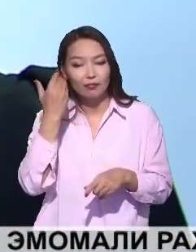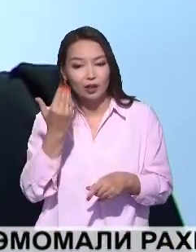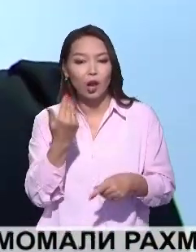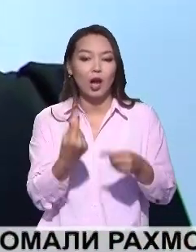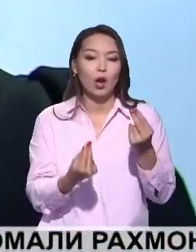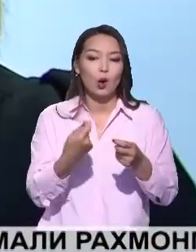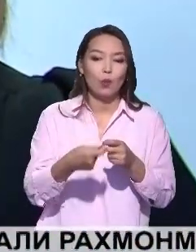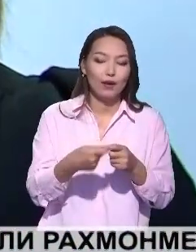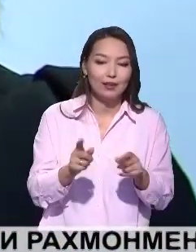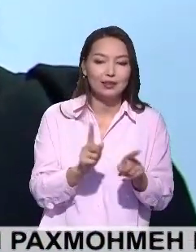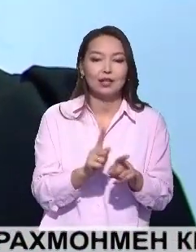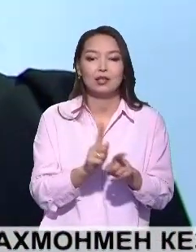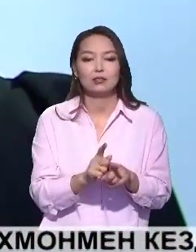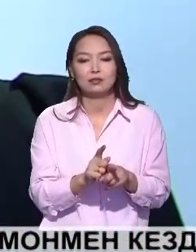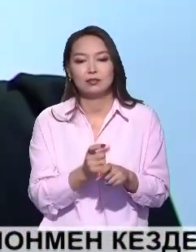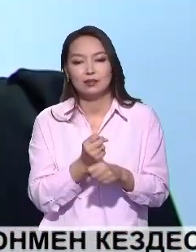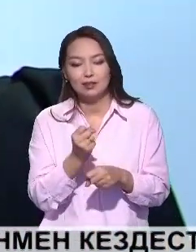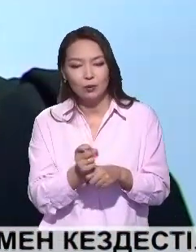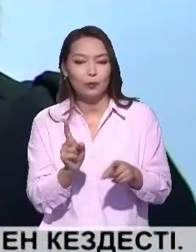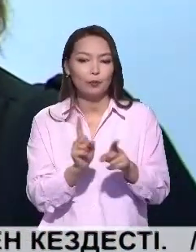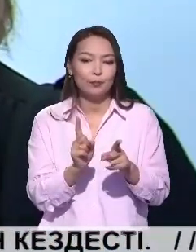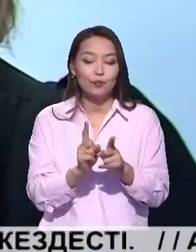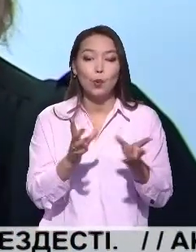құмарлық, нашақорлық,